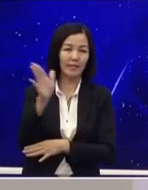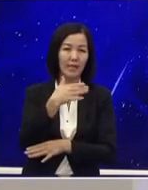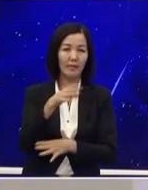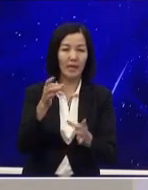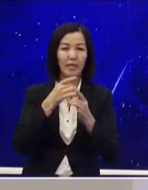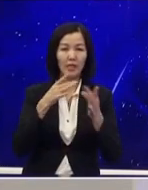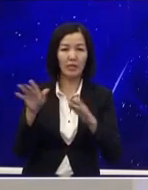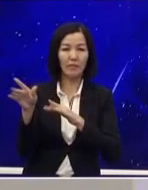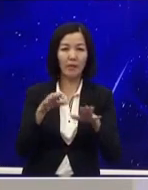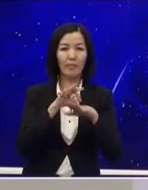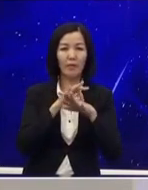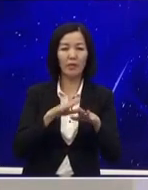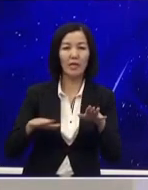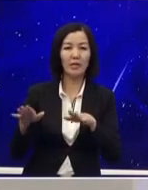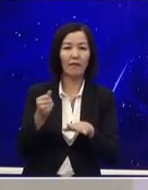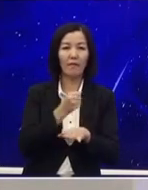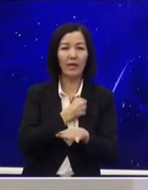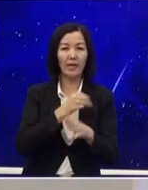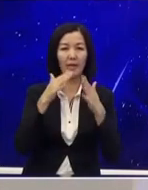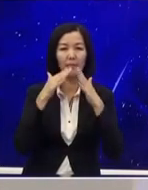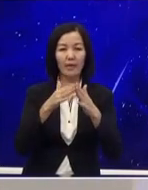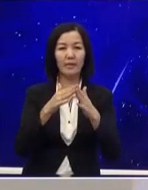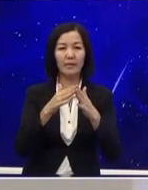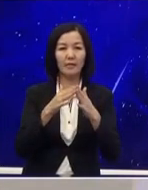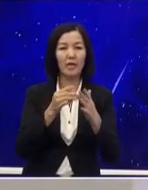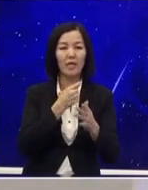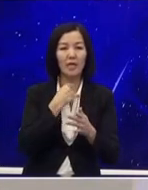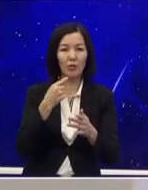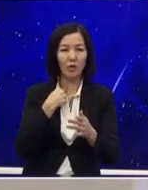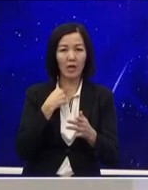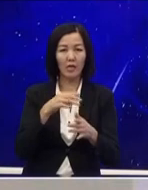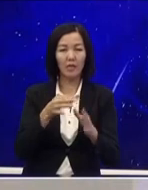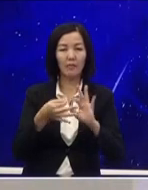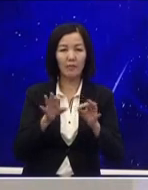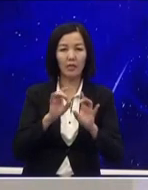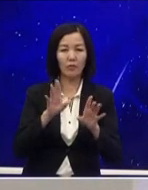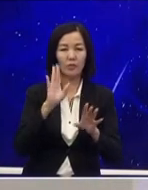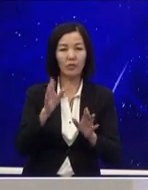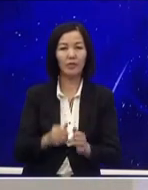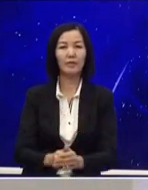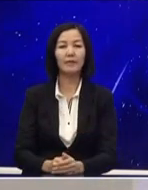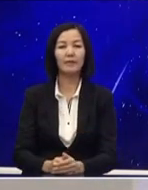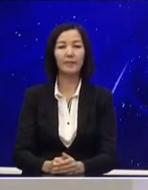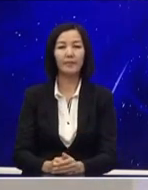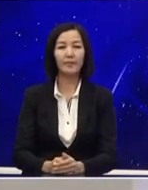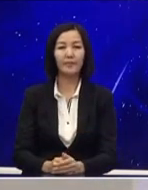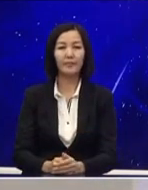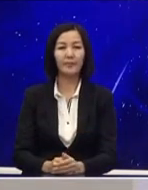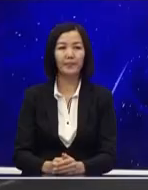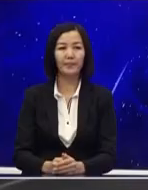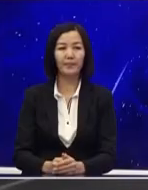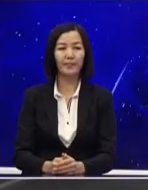Торжественное мероприятие прошло на территории военной базы, дислоцируемой в Талдыкургане, продолжит Дамир Анитов.